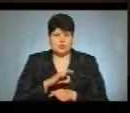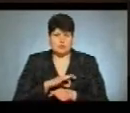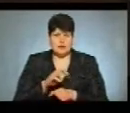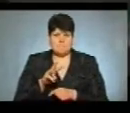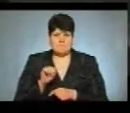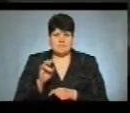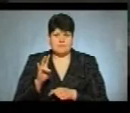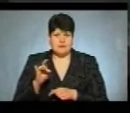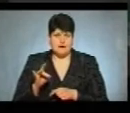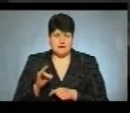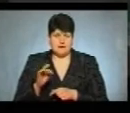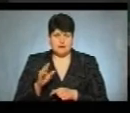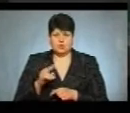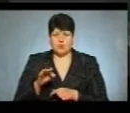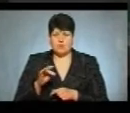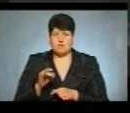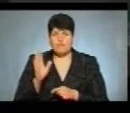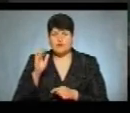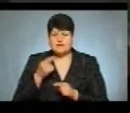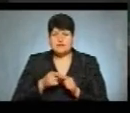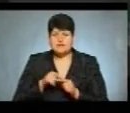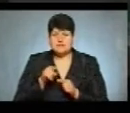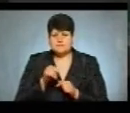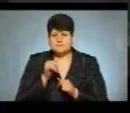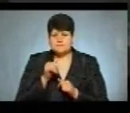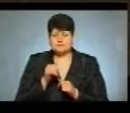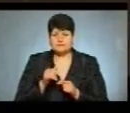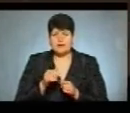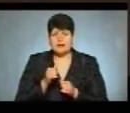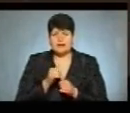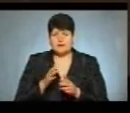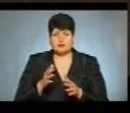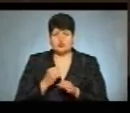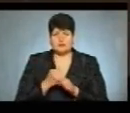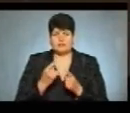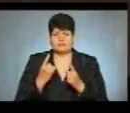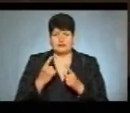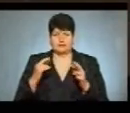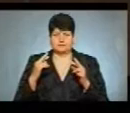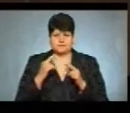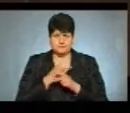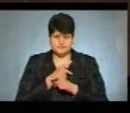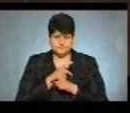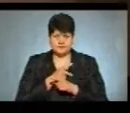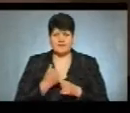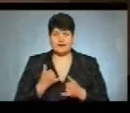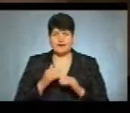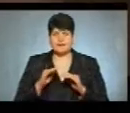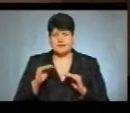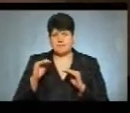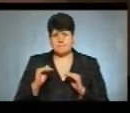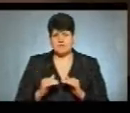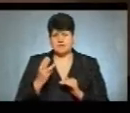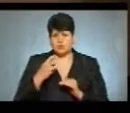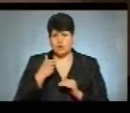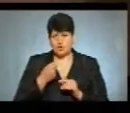мінеральних добрив. Вода з таким вмістом нітратів не спричинить гострих отруєнь у дорослих, каже Нінель Цяпа. Для дітей молодших 3 років вона